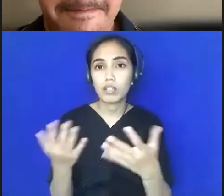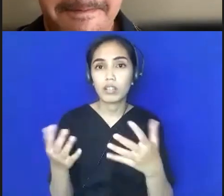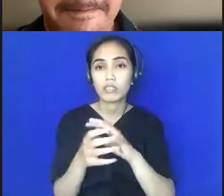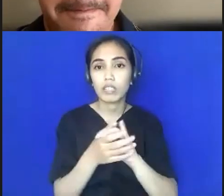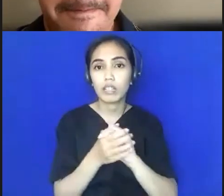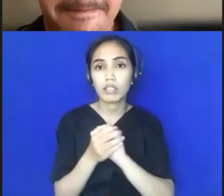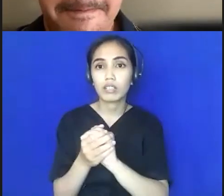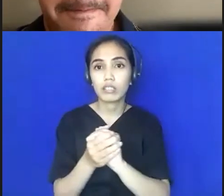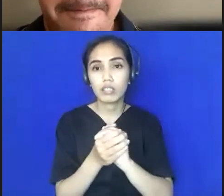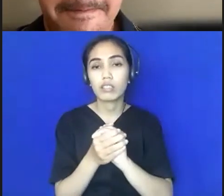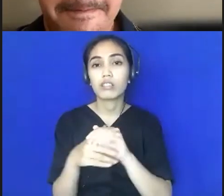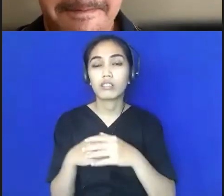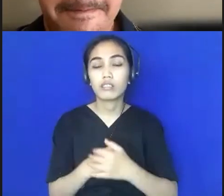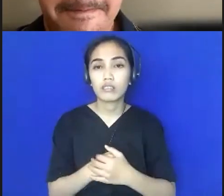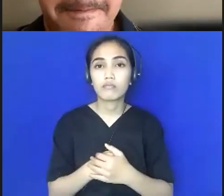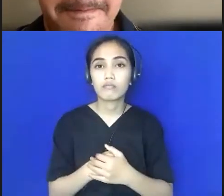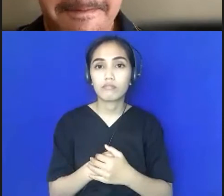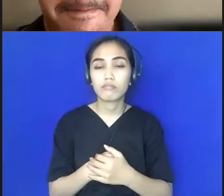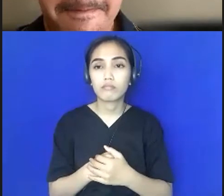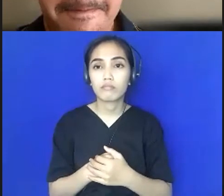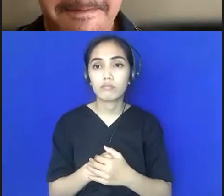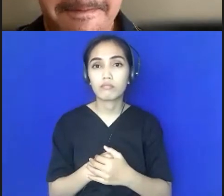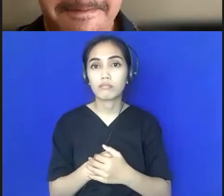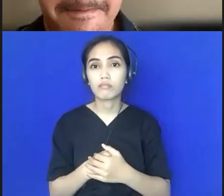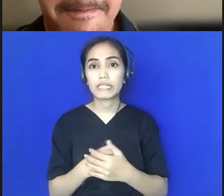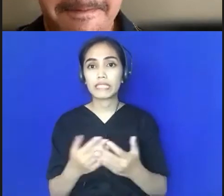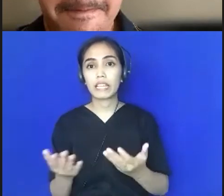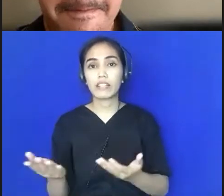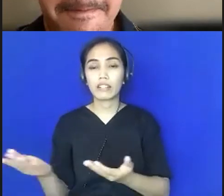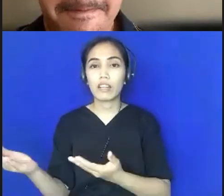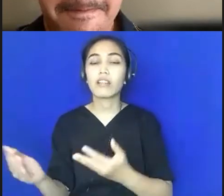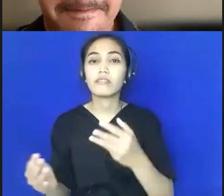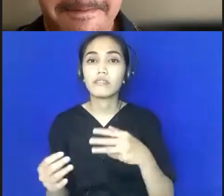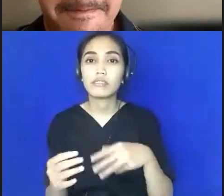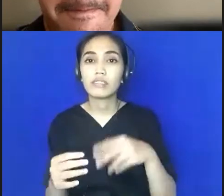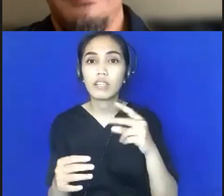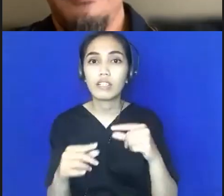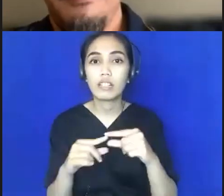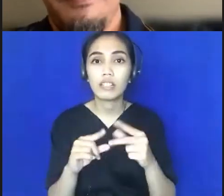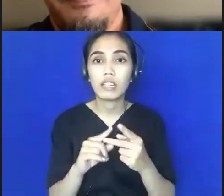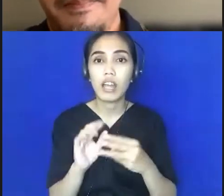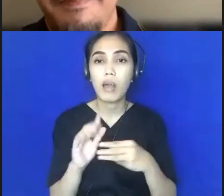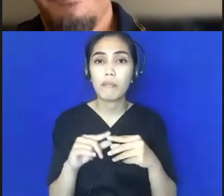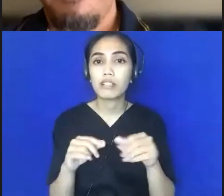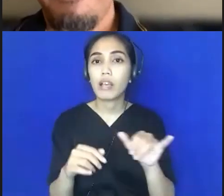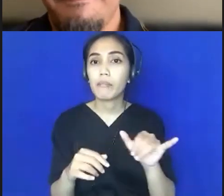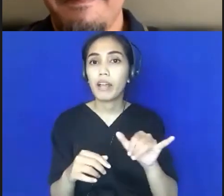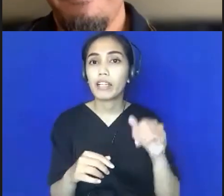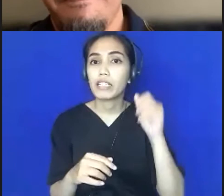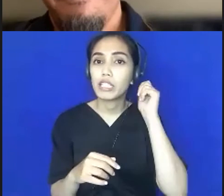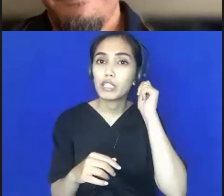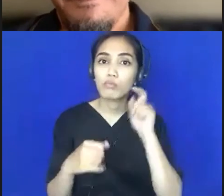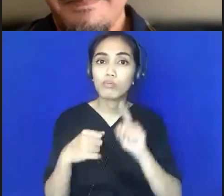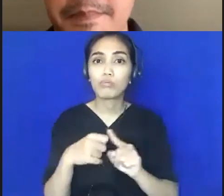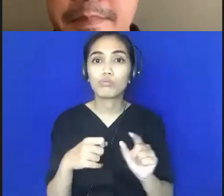mensinergikan. Ya, silahkan saya berikan kesempatan ke Mas Rahman, kemudian Ibu Kus, lalu selanjutnya siapapun yang ingin